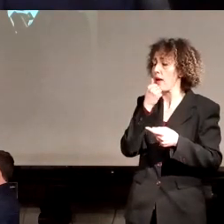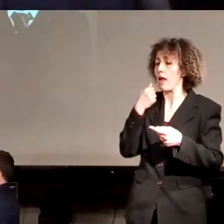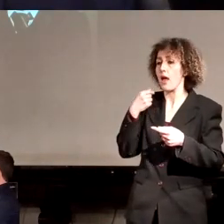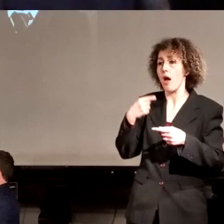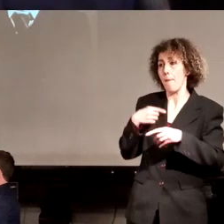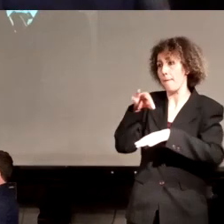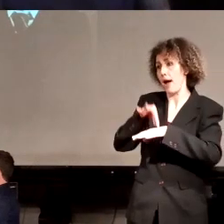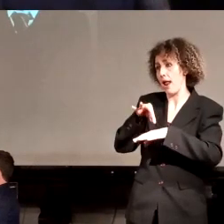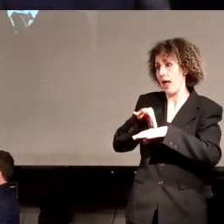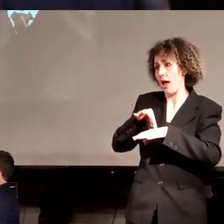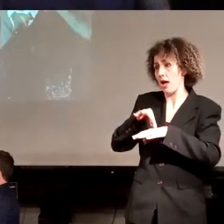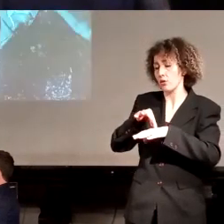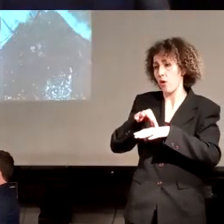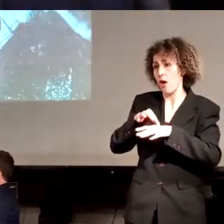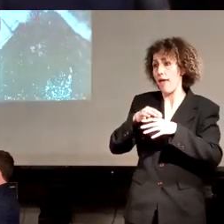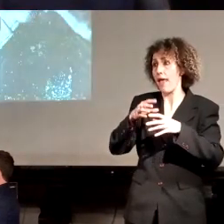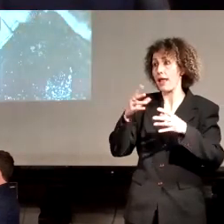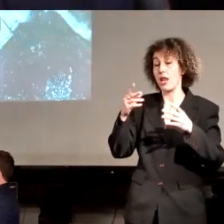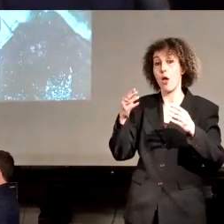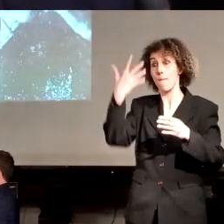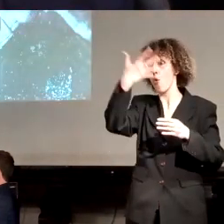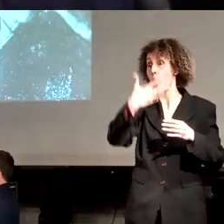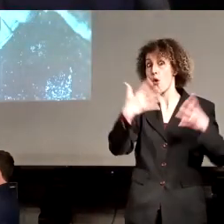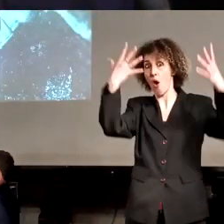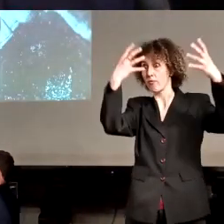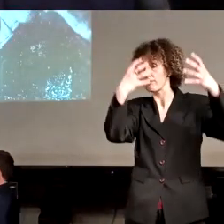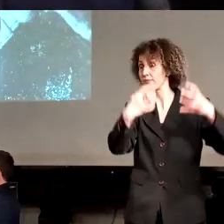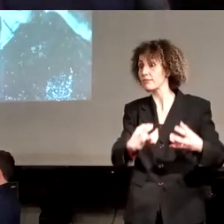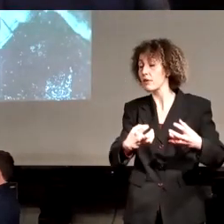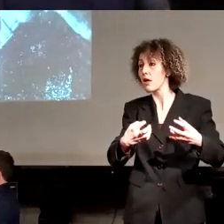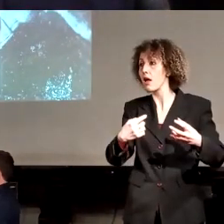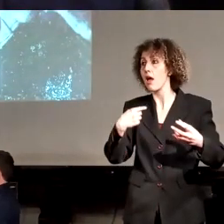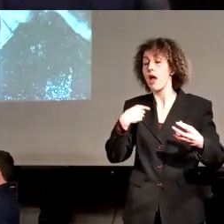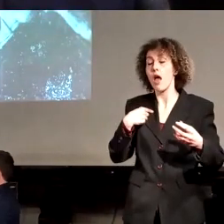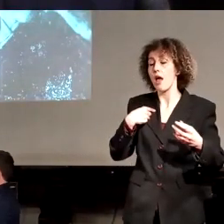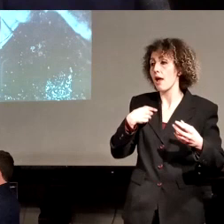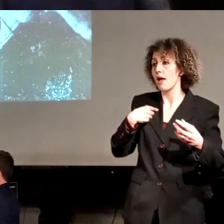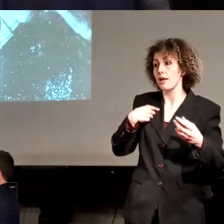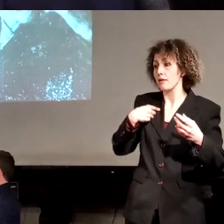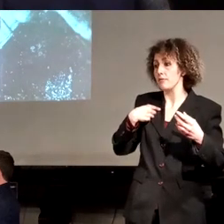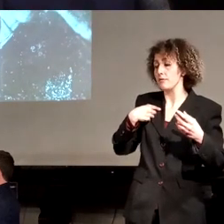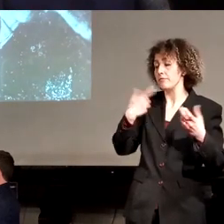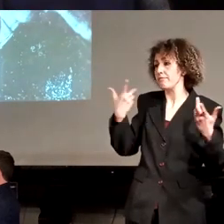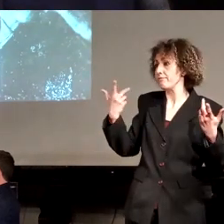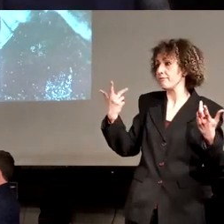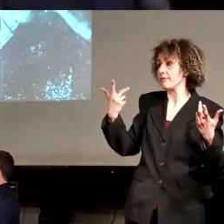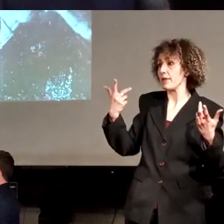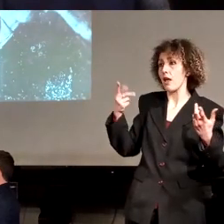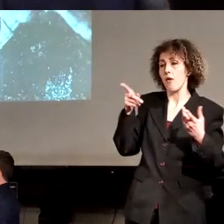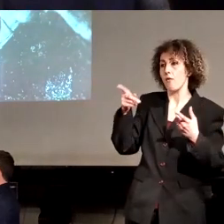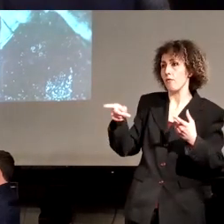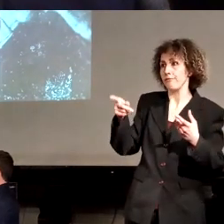infine mentre crollava una porzione del muro ma non riesco a sopportare che sia tenuta le